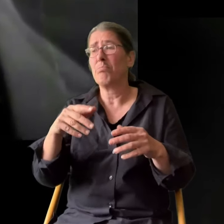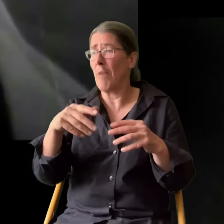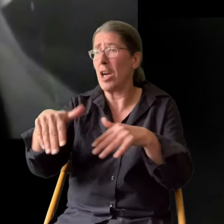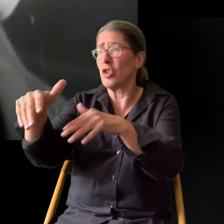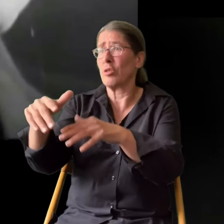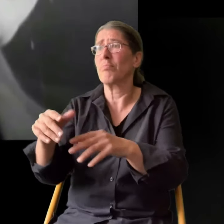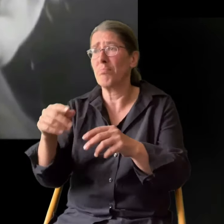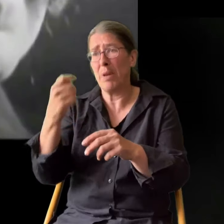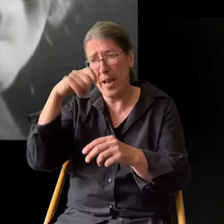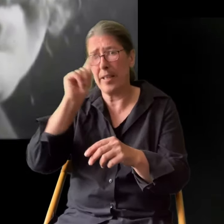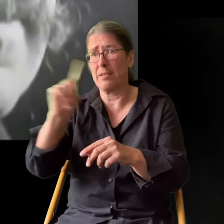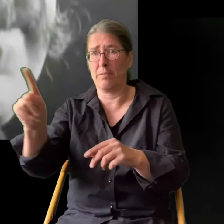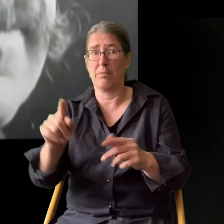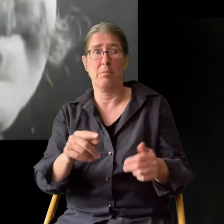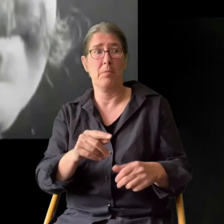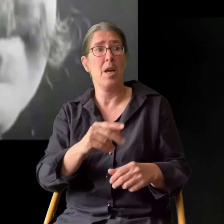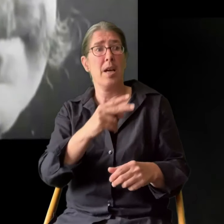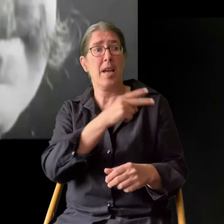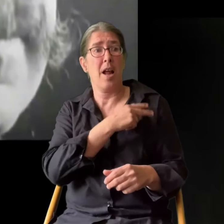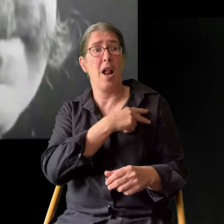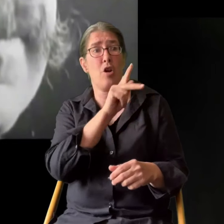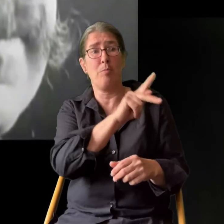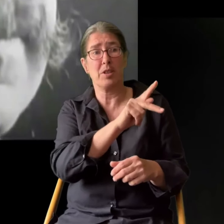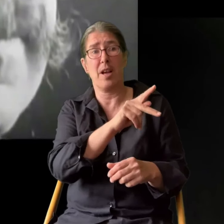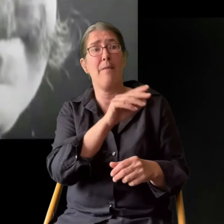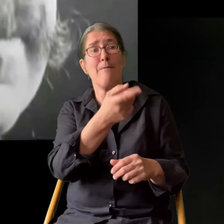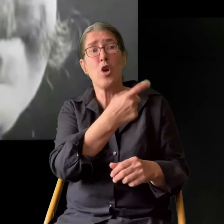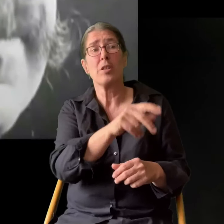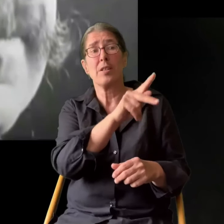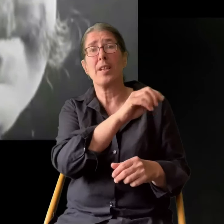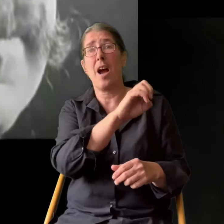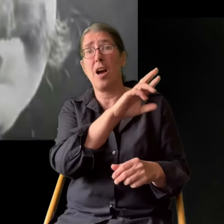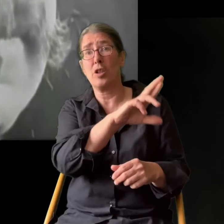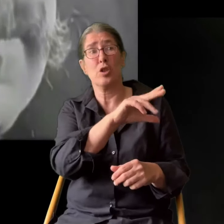zwingt Generalkommissar von Kahr, mit ihm gemeinsame Sache zu machen.